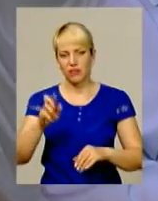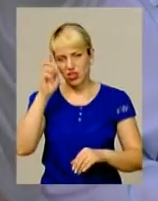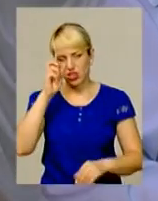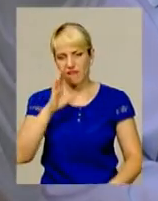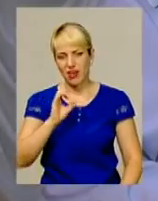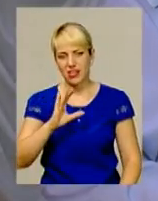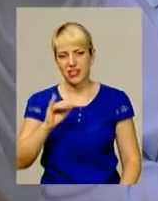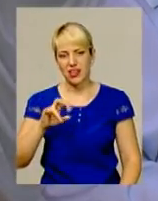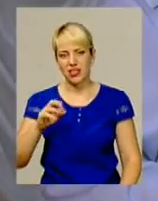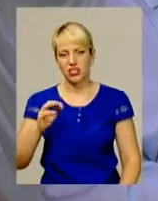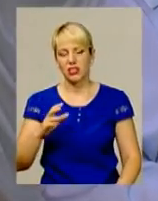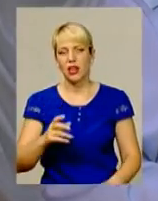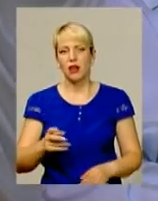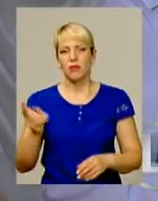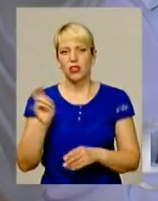Василишин.